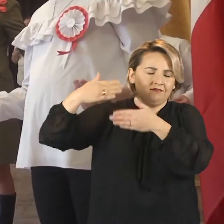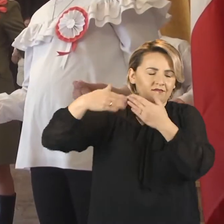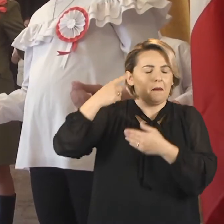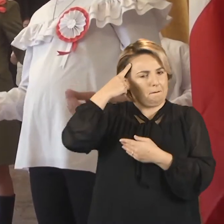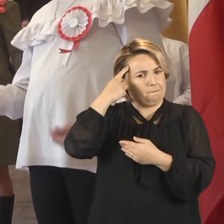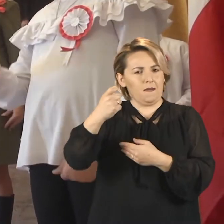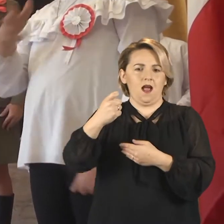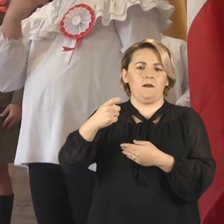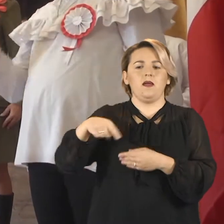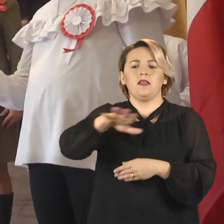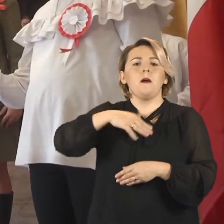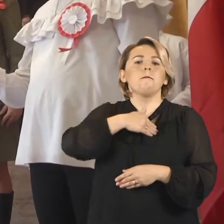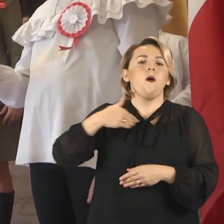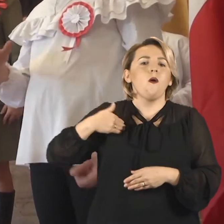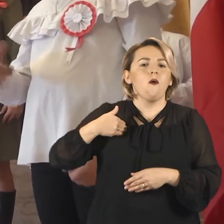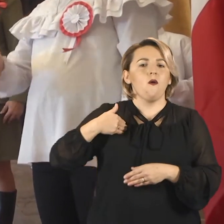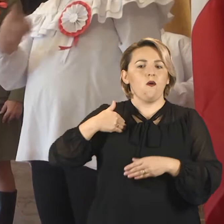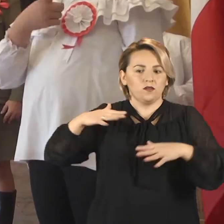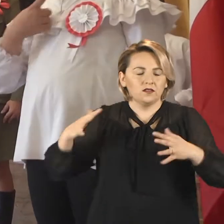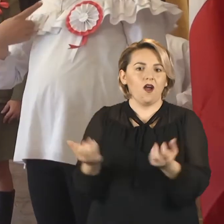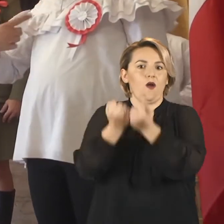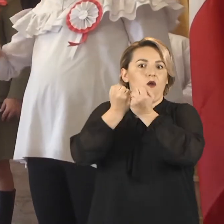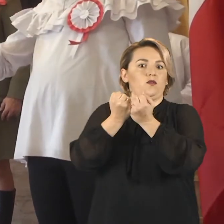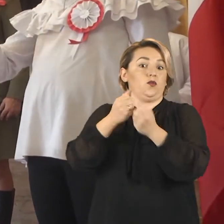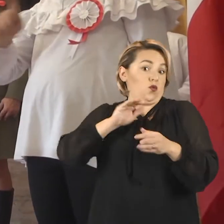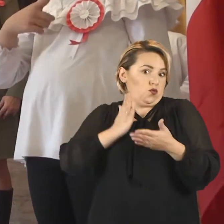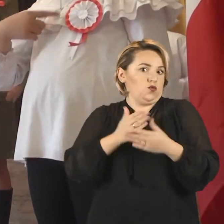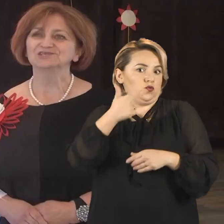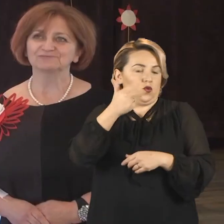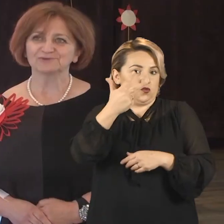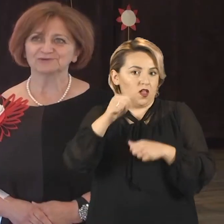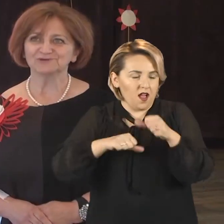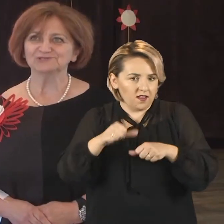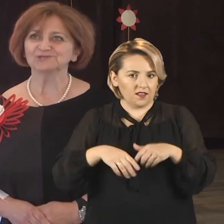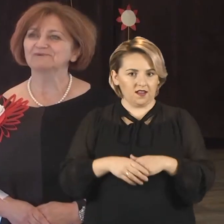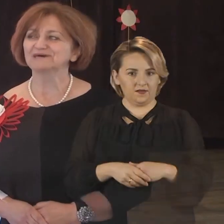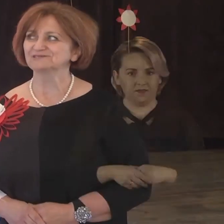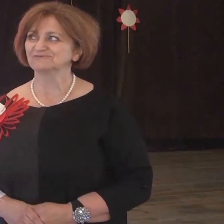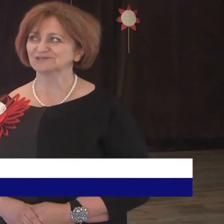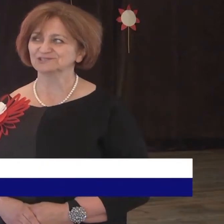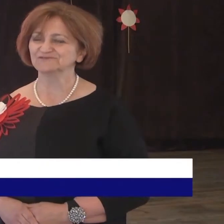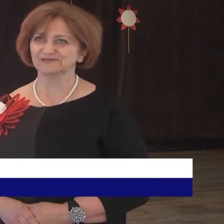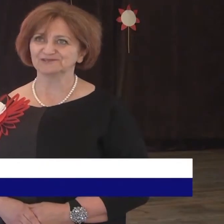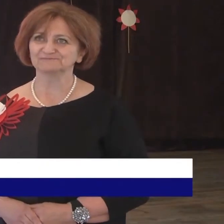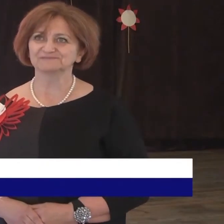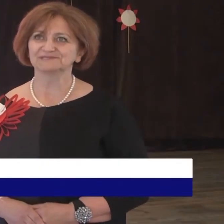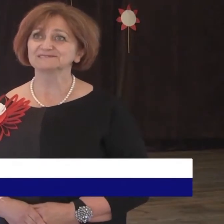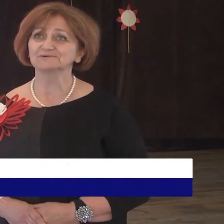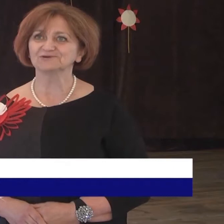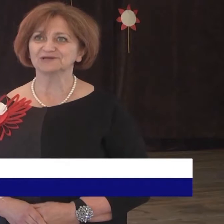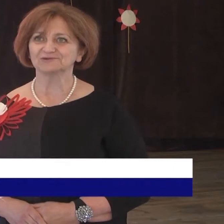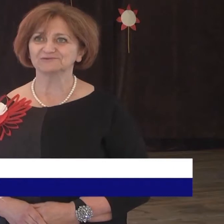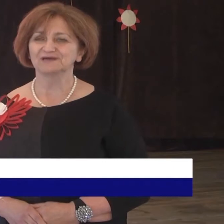pamiętają po odzyskaniu przez Polskę niepodległości Mimo upływu 100 trzech lat Dzień Niepodległości to bardzo ważne święta